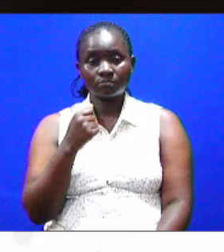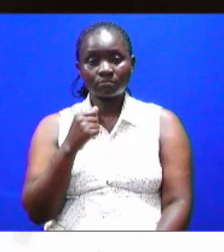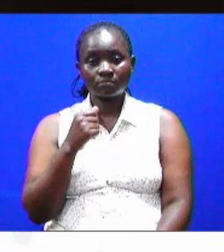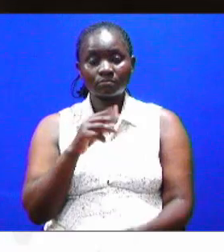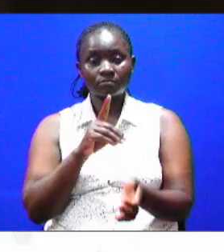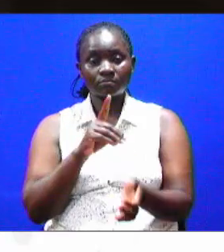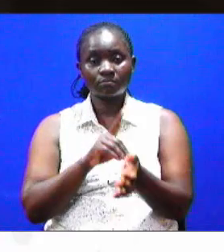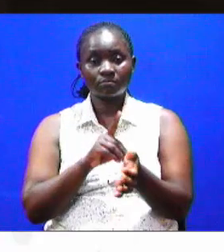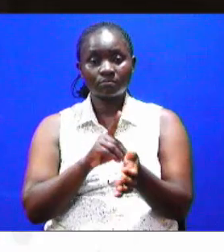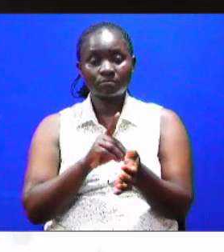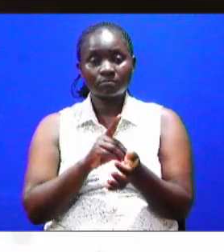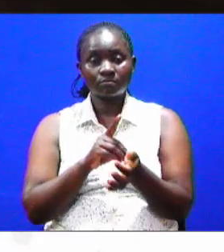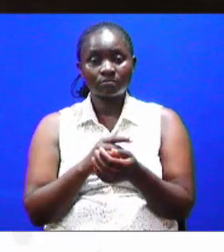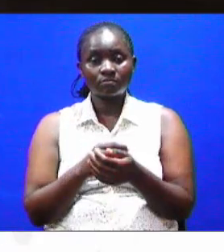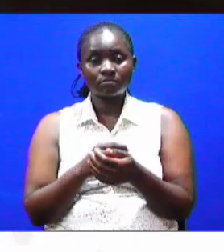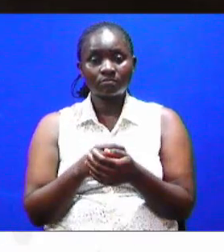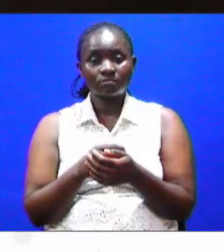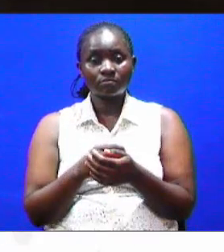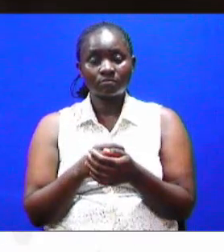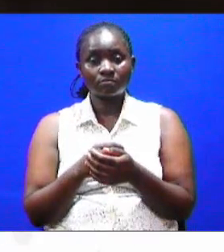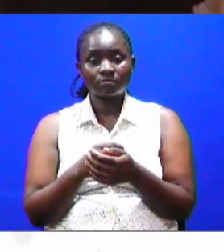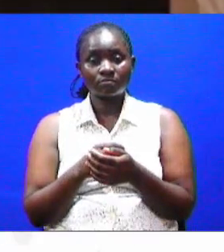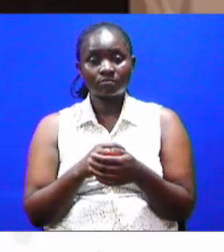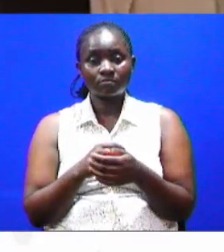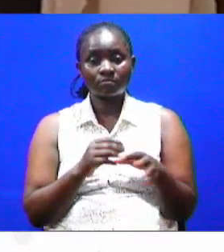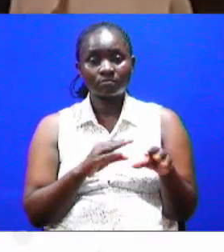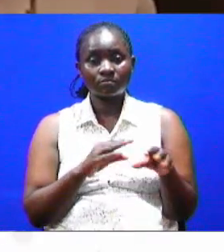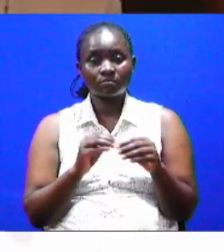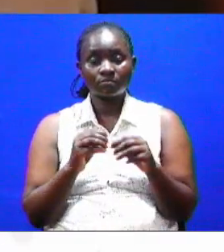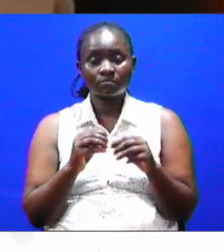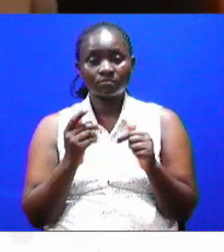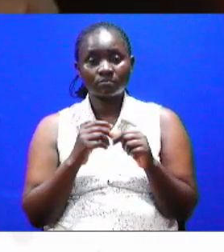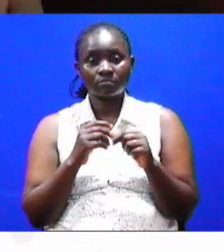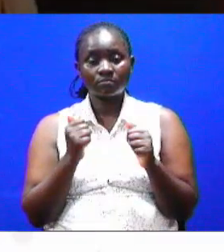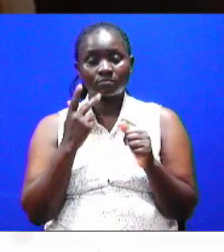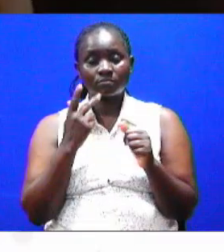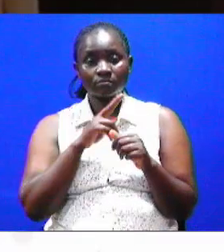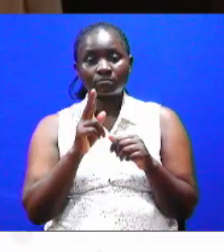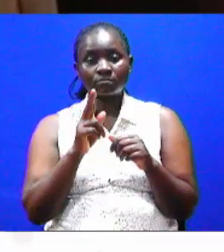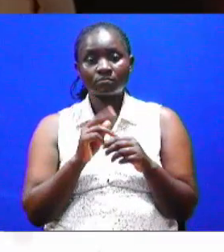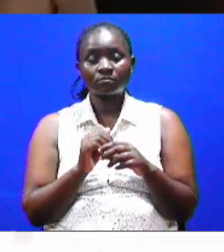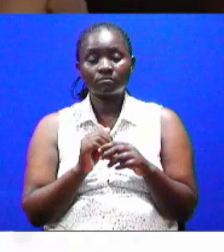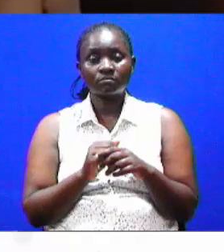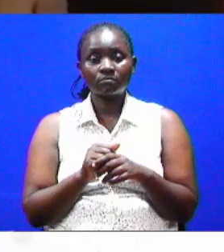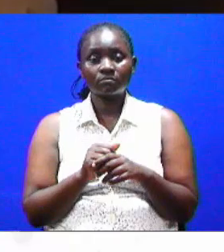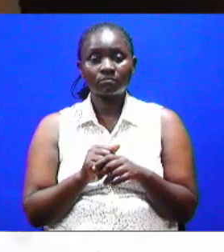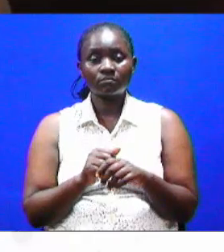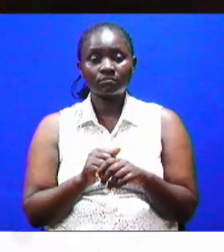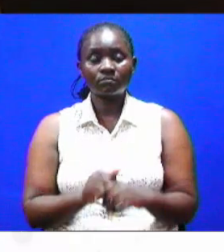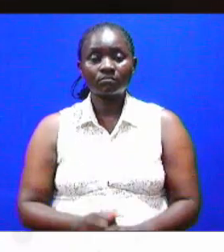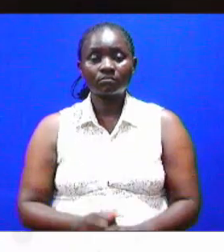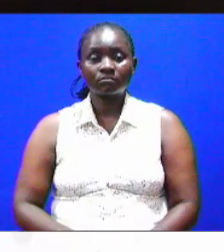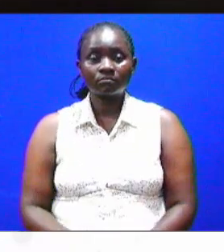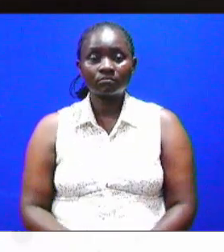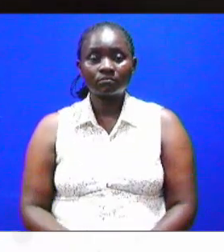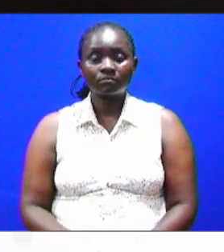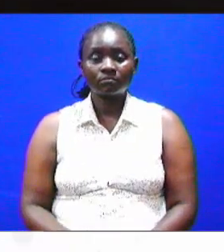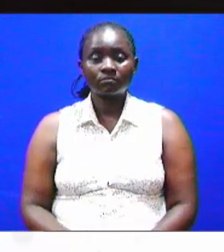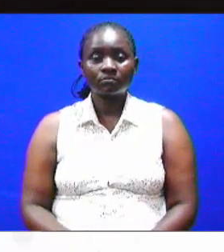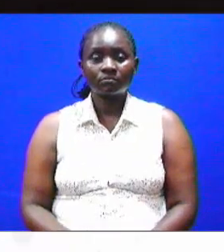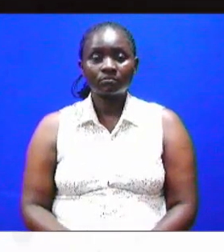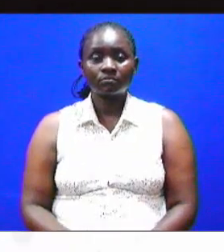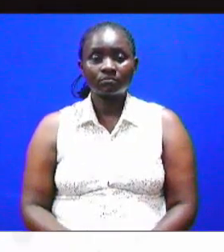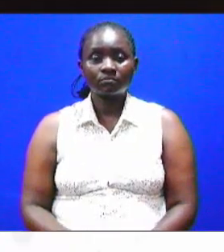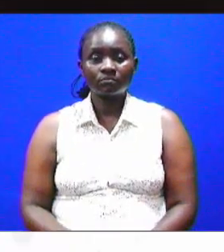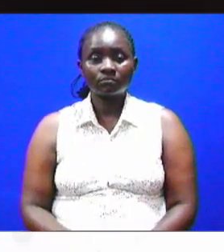buya agotuira buya akatwarorire nga maene umwesimi gwitu na bacharitie abantu baye naende